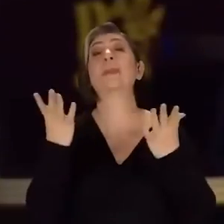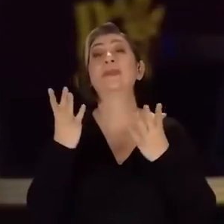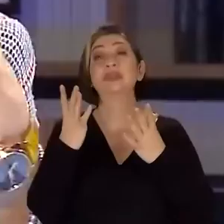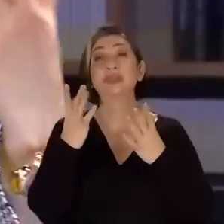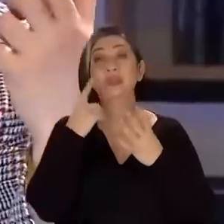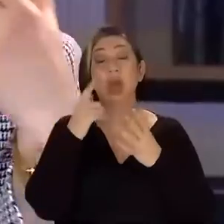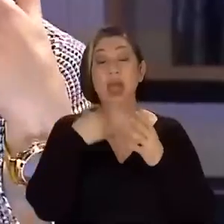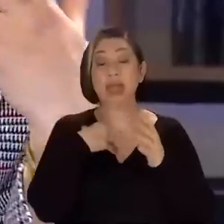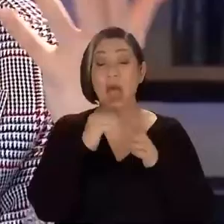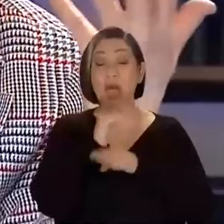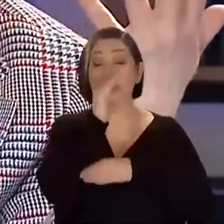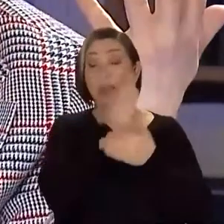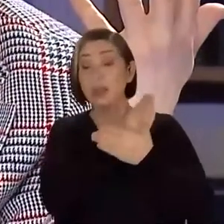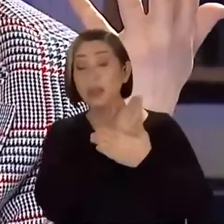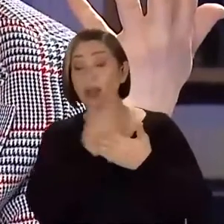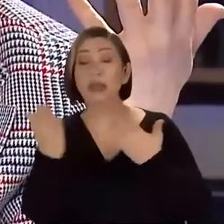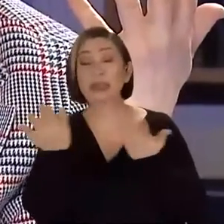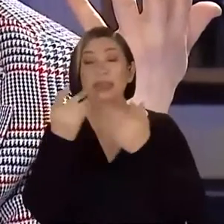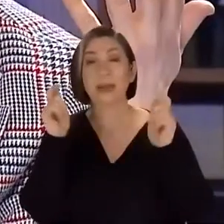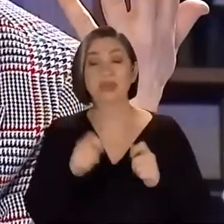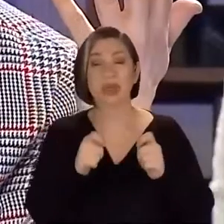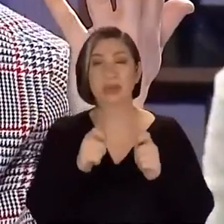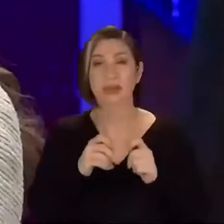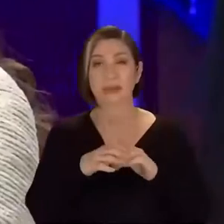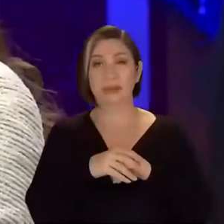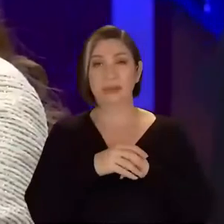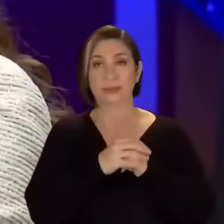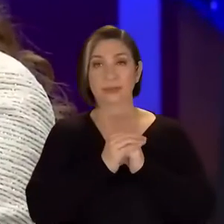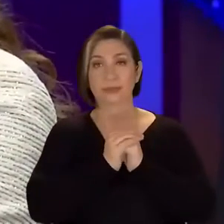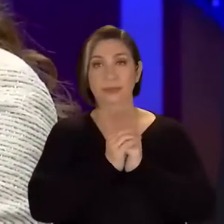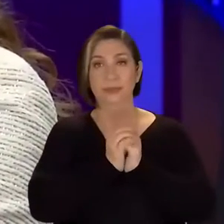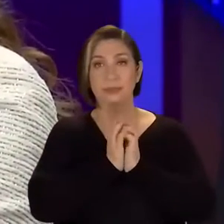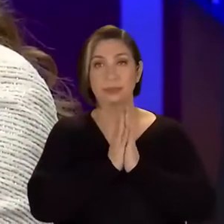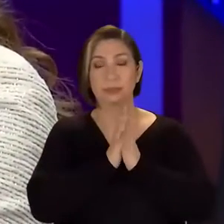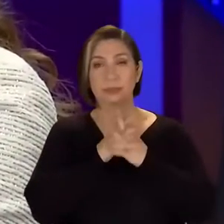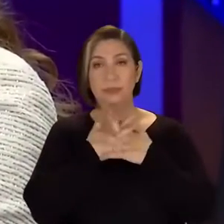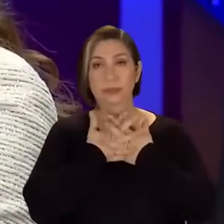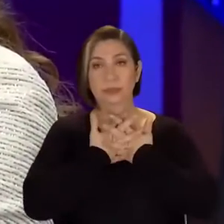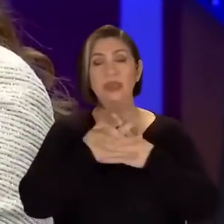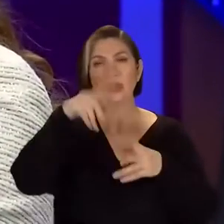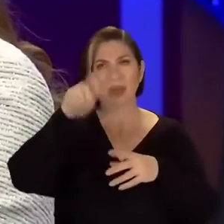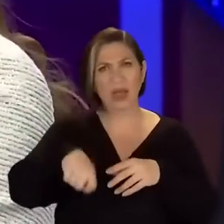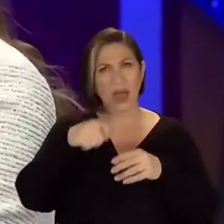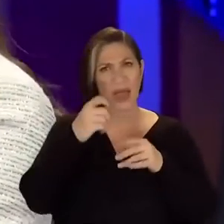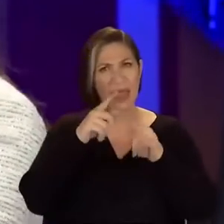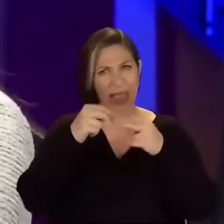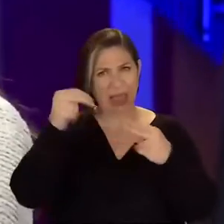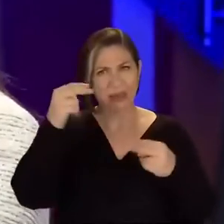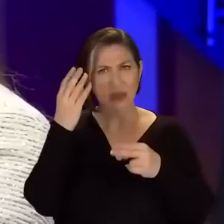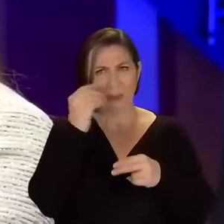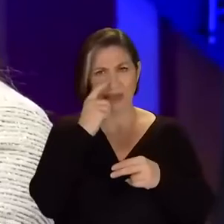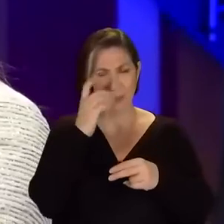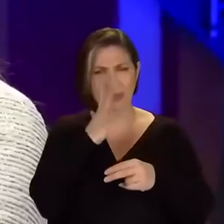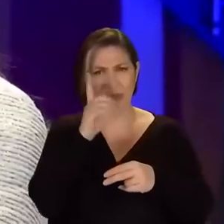kendi hayat akışını nasıl düzenleyeceğini. Kredi kartının hikayesini bilir misiniz kabaca? Lütfen buyurun. Çok özetle ben